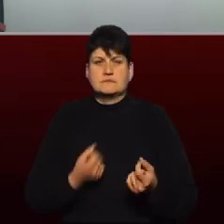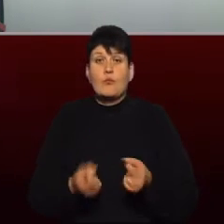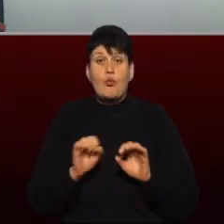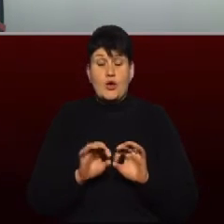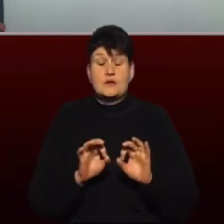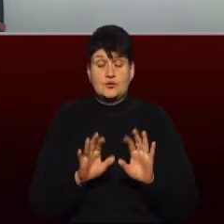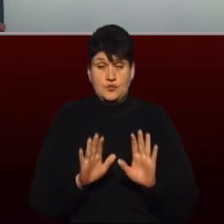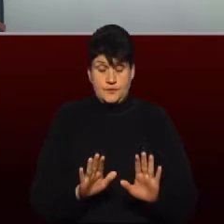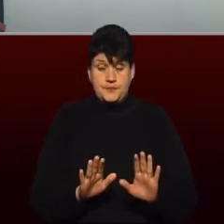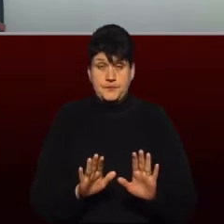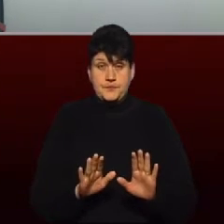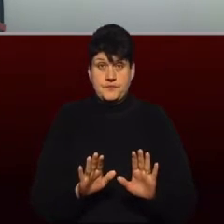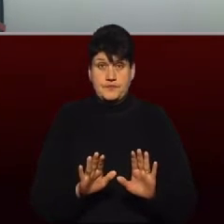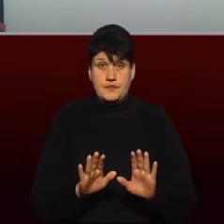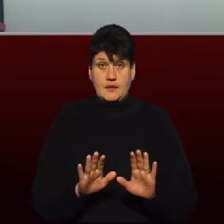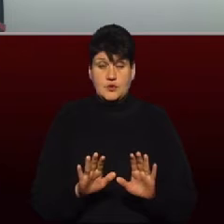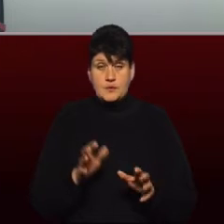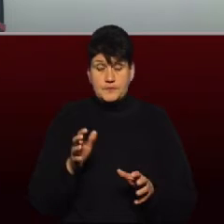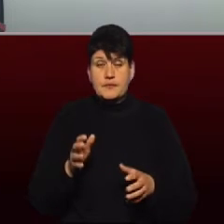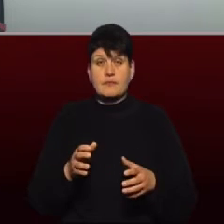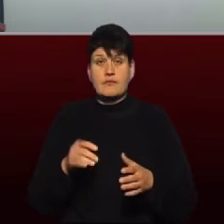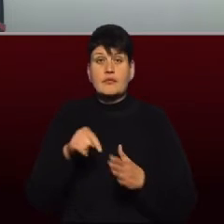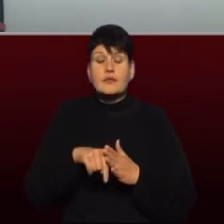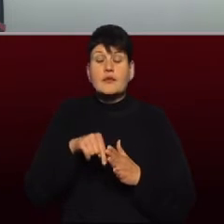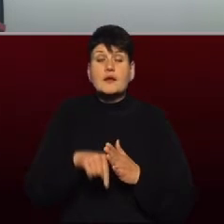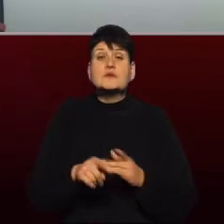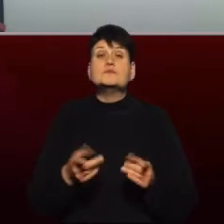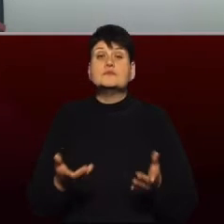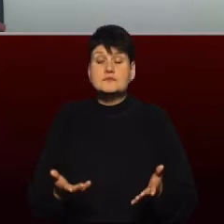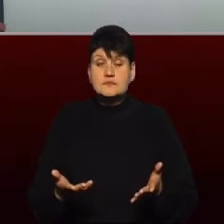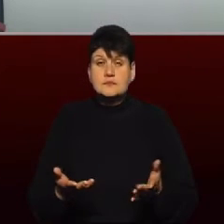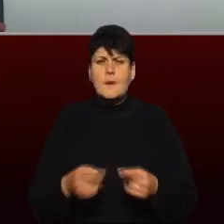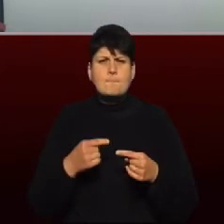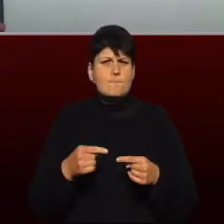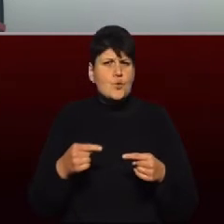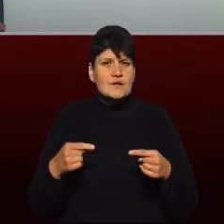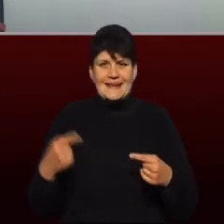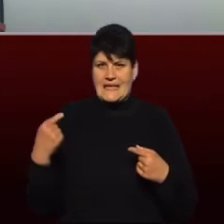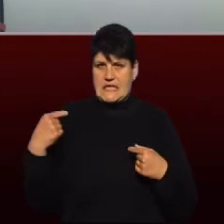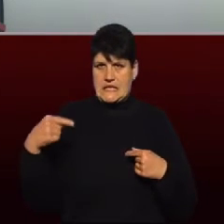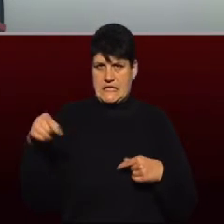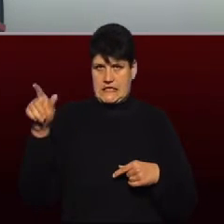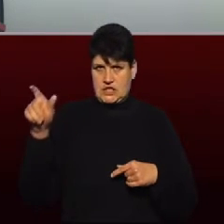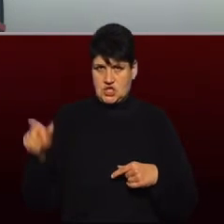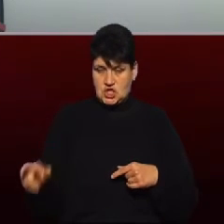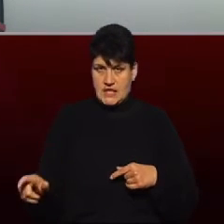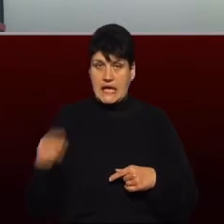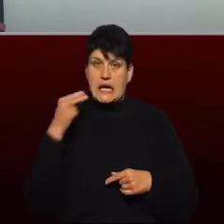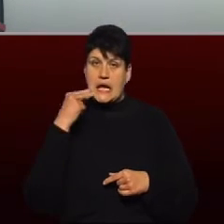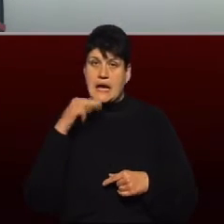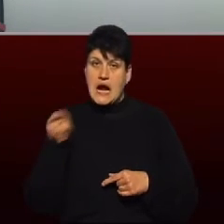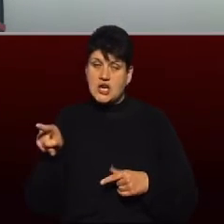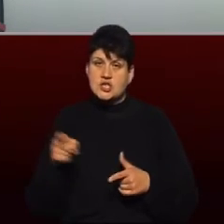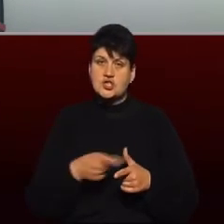копнути глибше, то так, чому? От, власне, люди дивіться, будь-який інший, кращий чи гірший, немає значення,